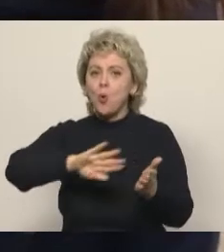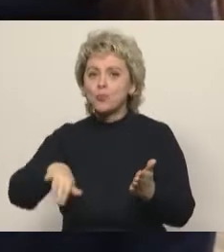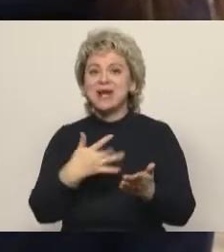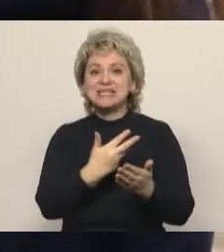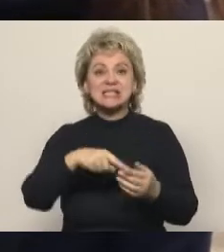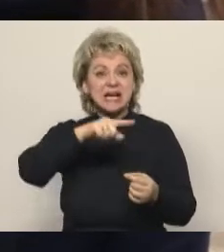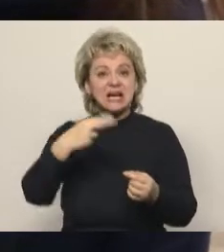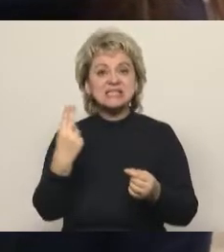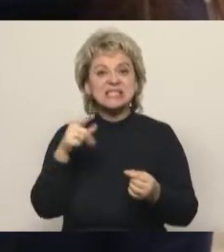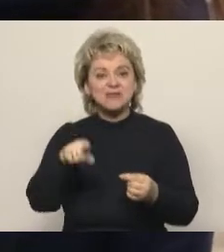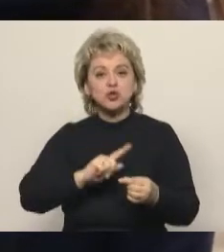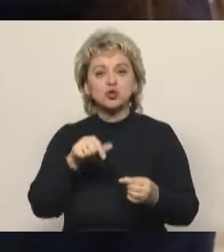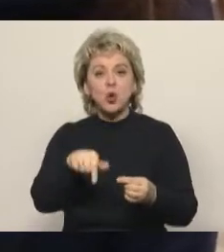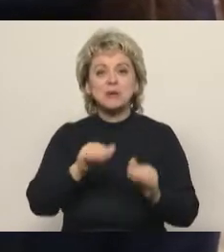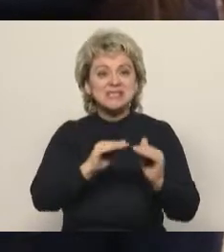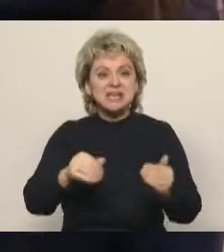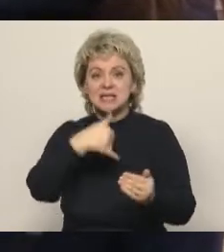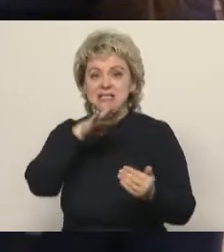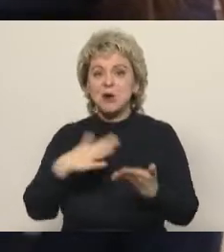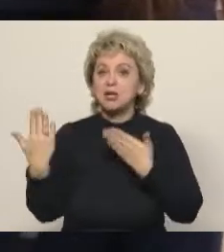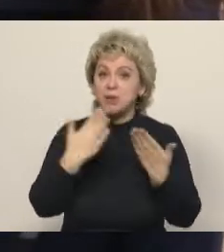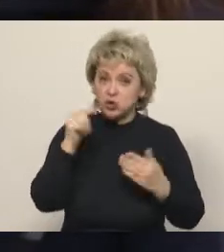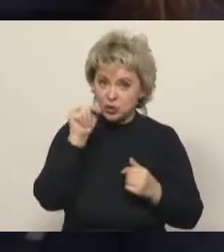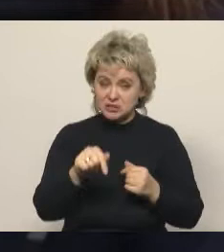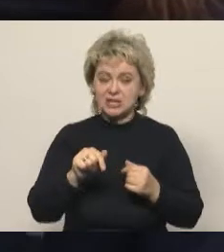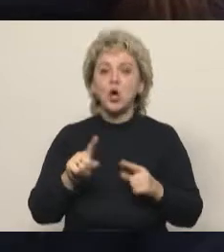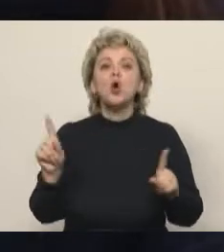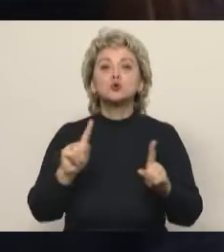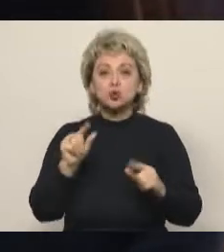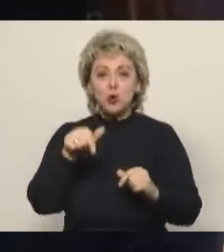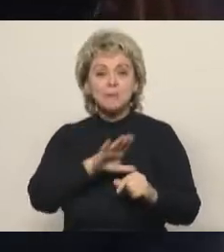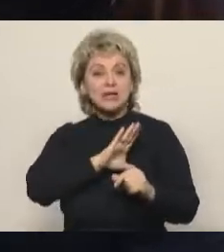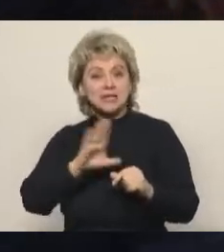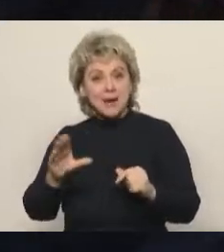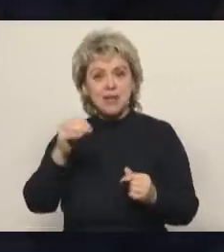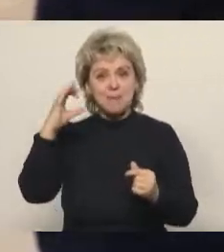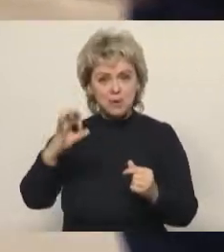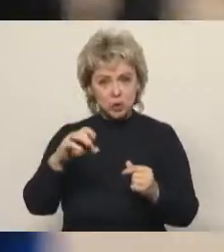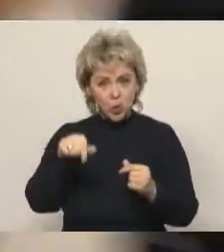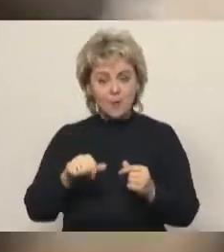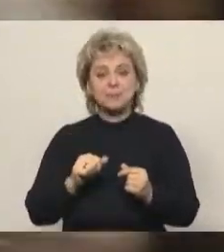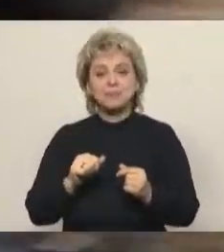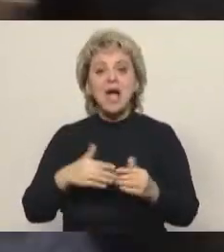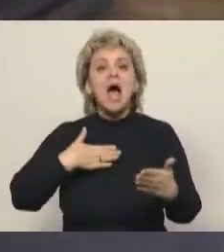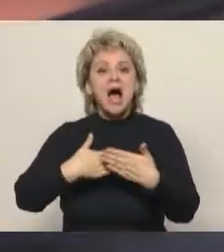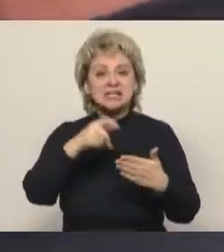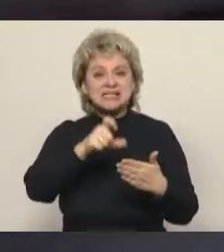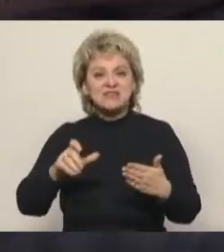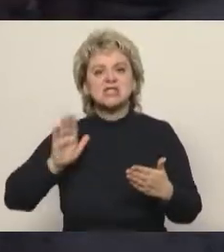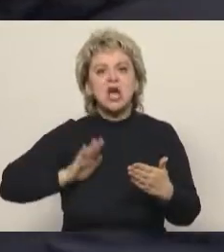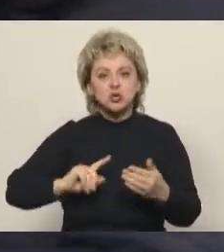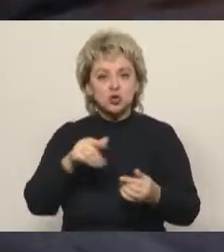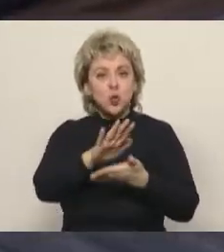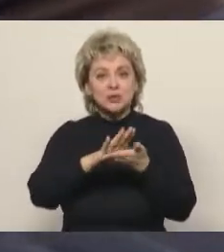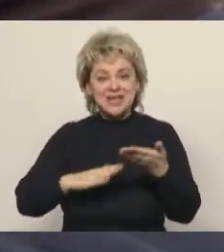несколько цифр, чтобы подростки не смогли это все прочитать. Чтобы, ну, не было пятно. Активисты надеются,